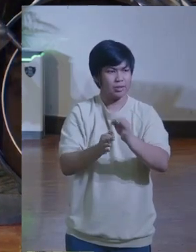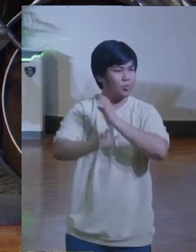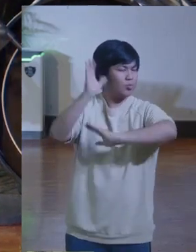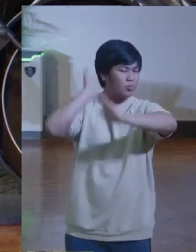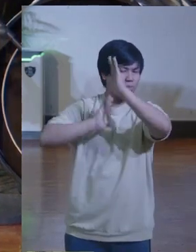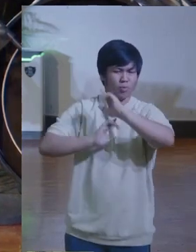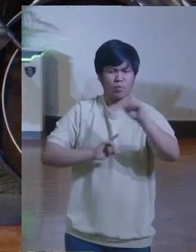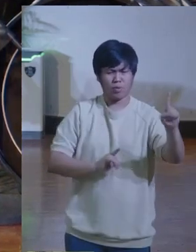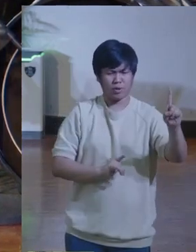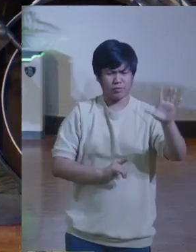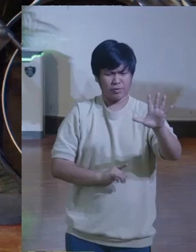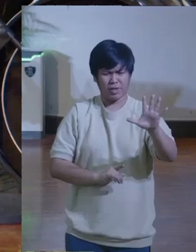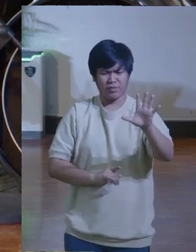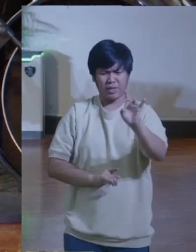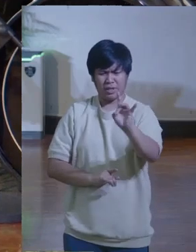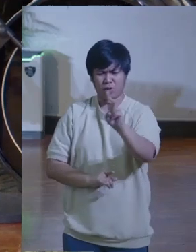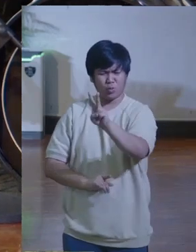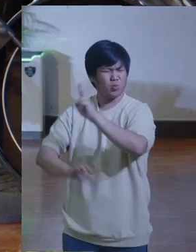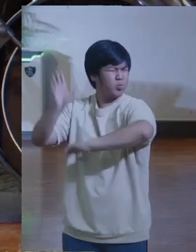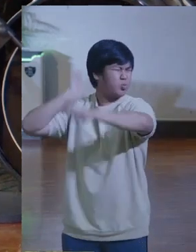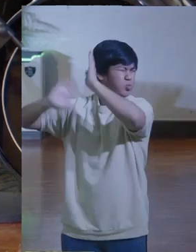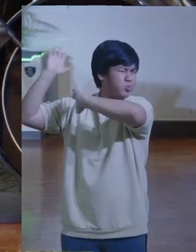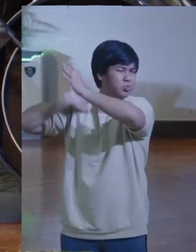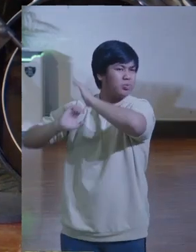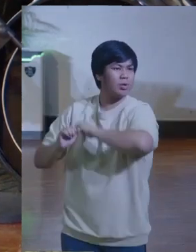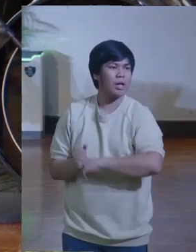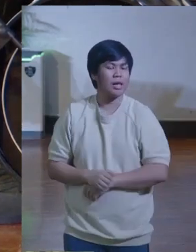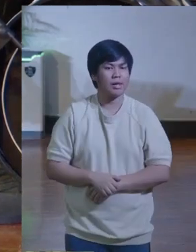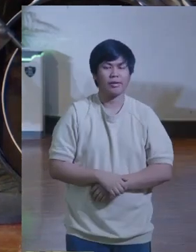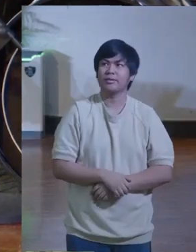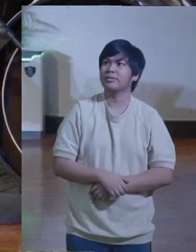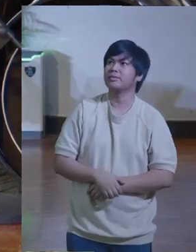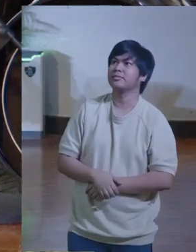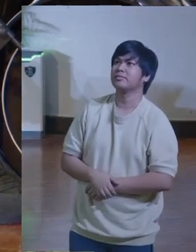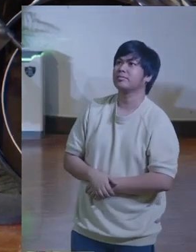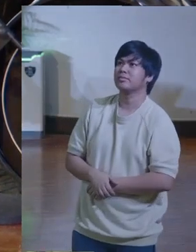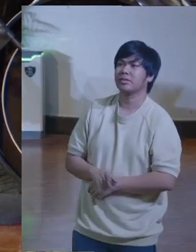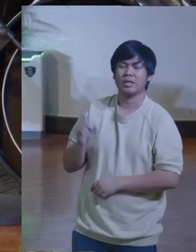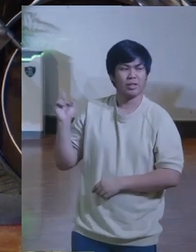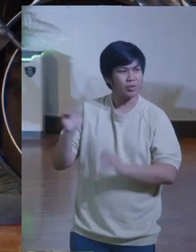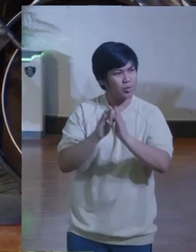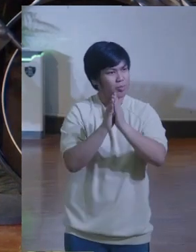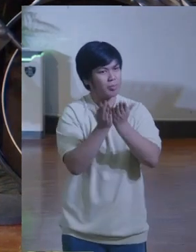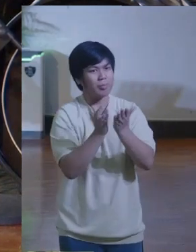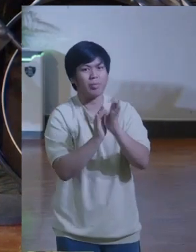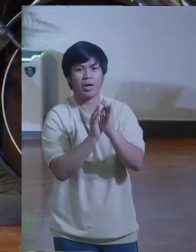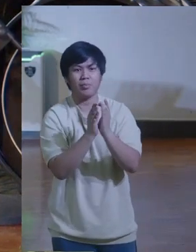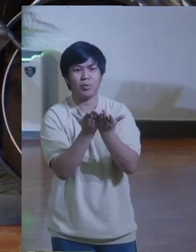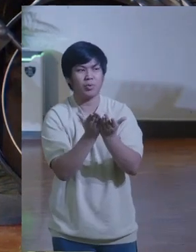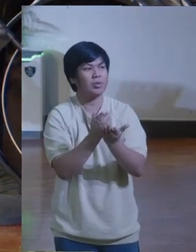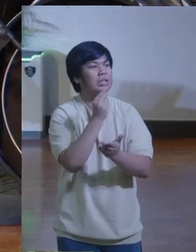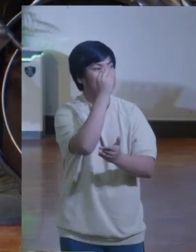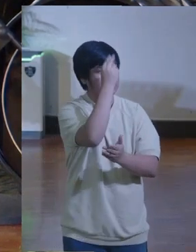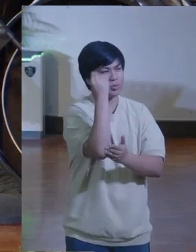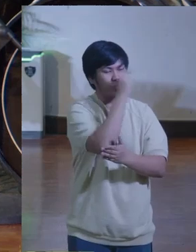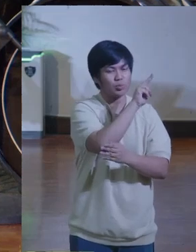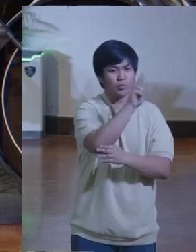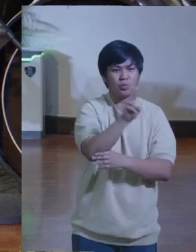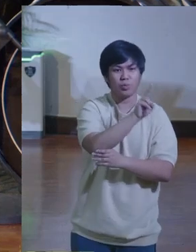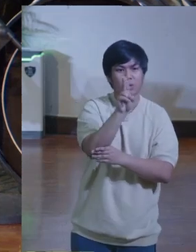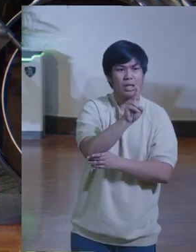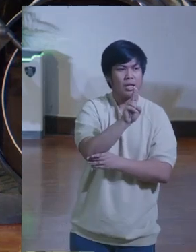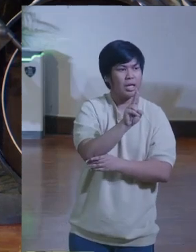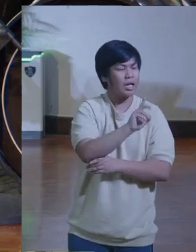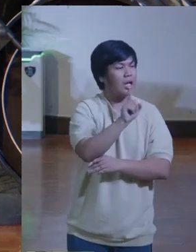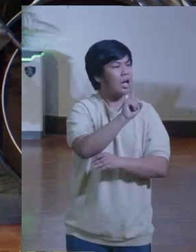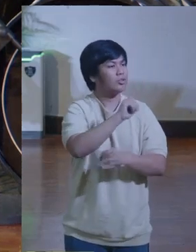noong 1582, from yung Douay-Rheims Bible na ginagamit ng mga Katoliko, ito po ang basihan